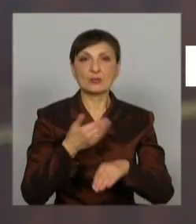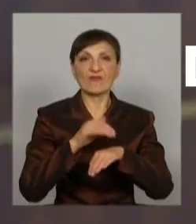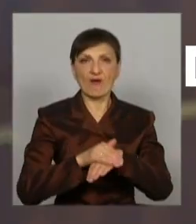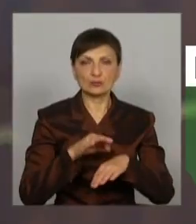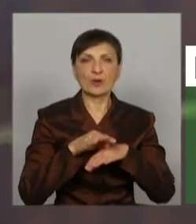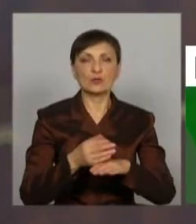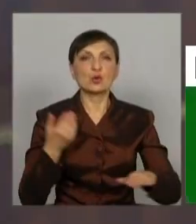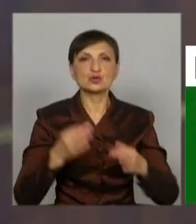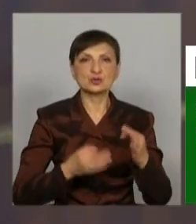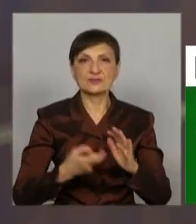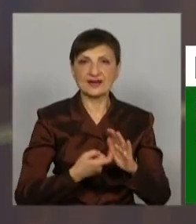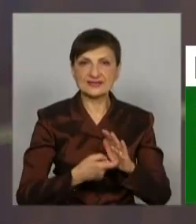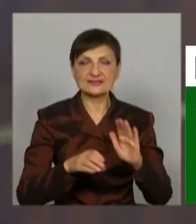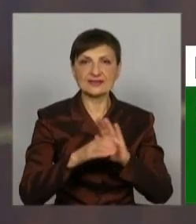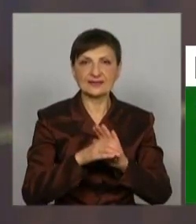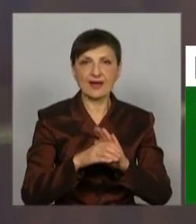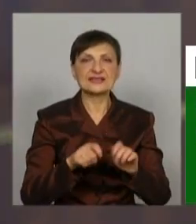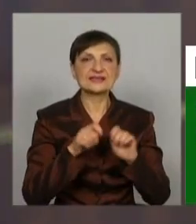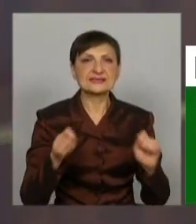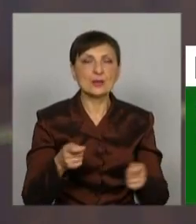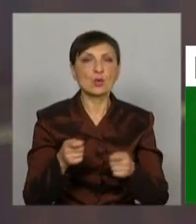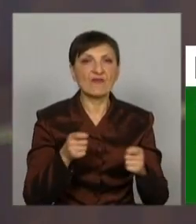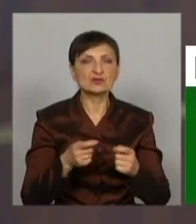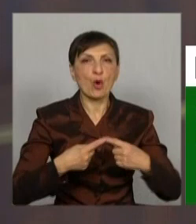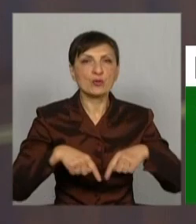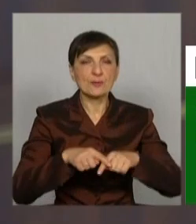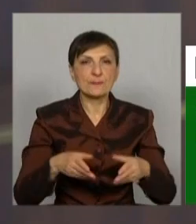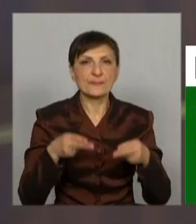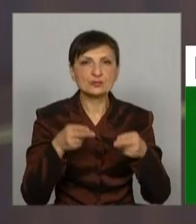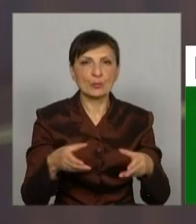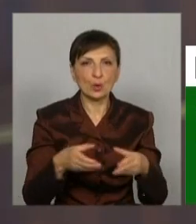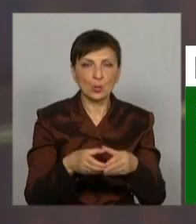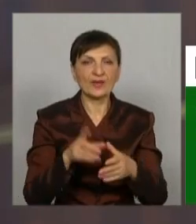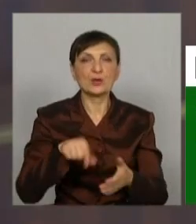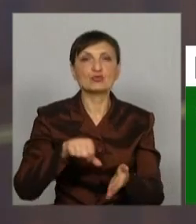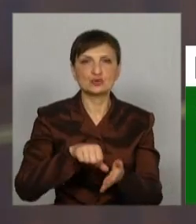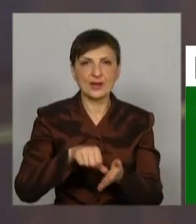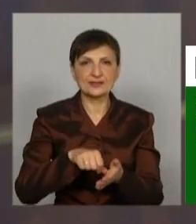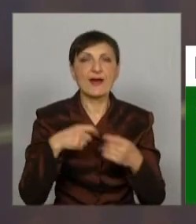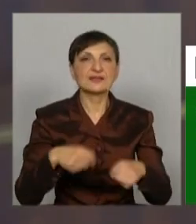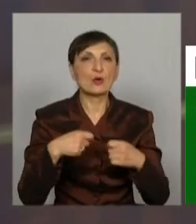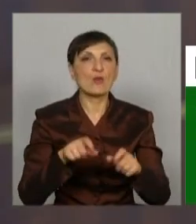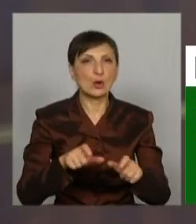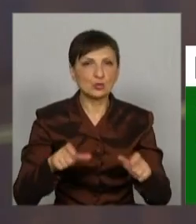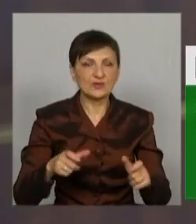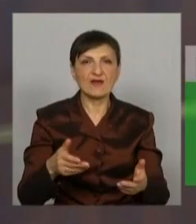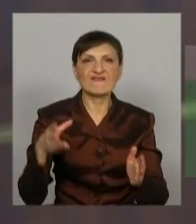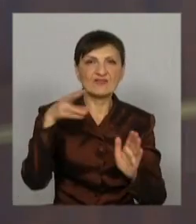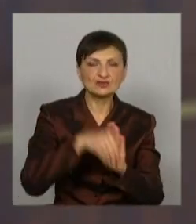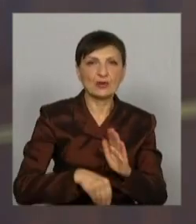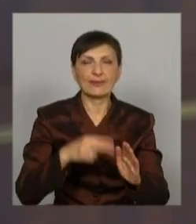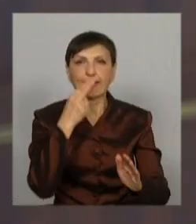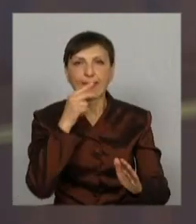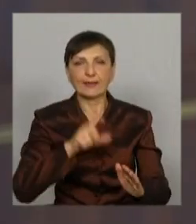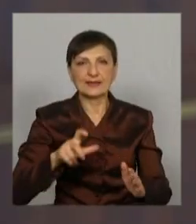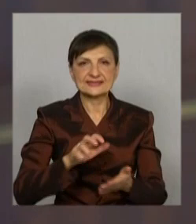до своего расследования по статьям создание руководство организованной преступной группы a равно участие в ней торговли людьми вовлечение занятия не сошлёте в